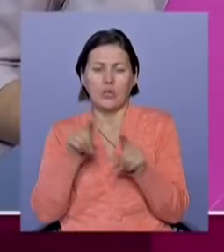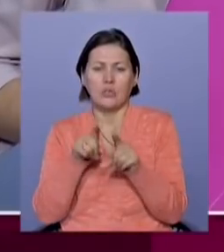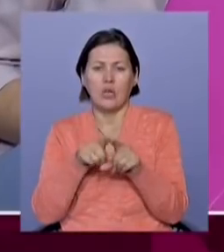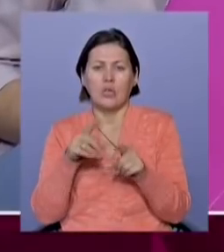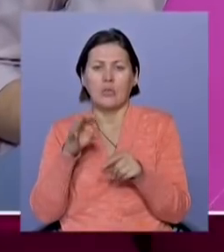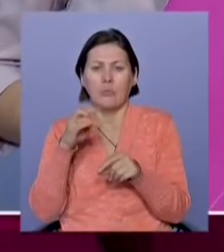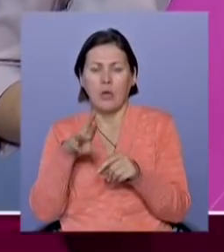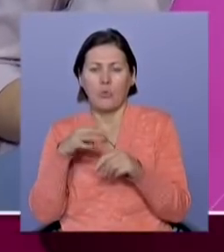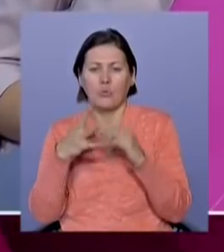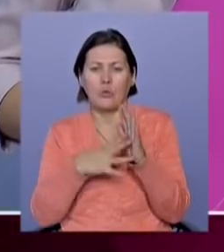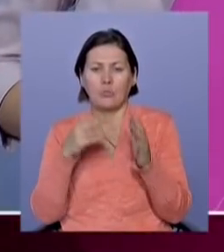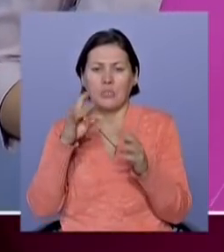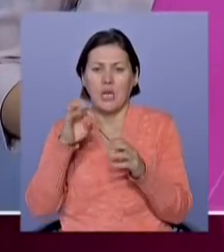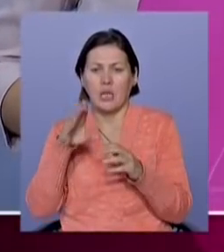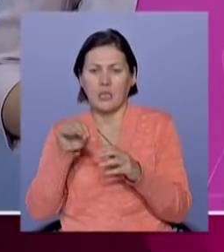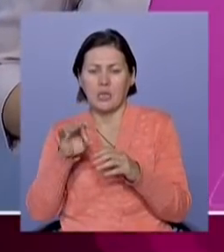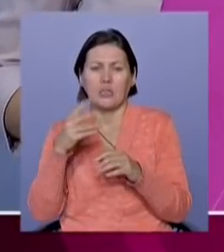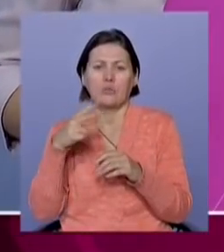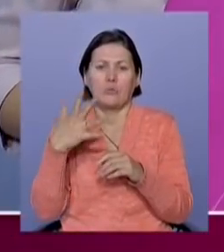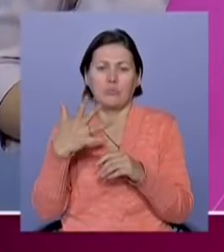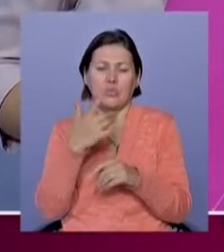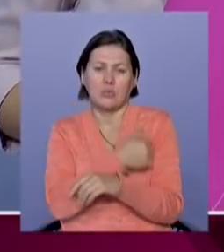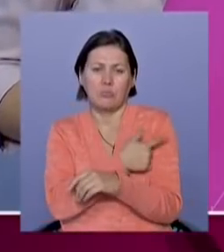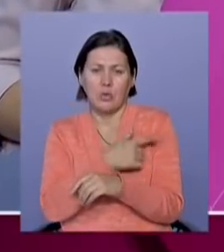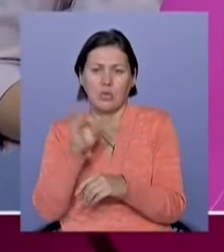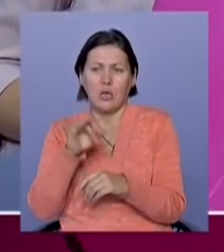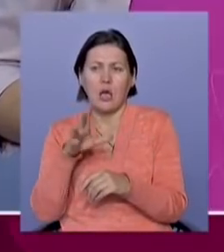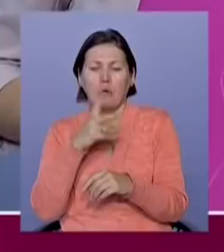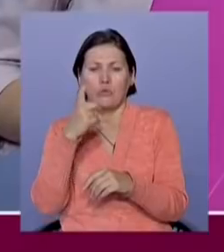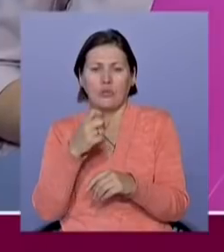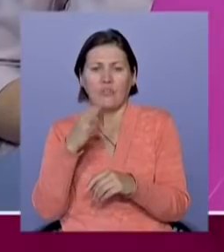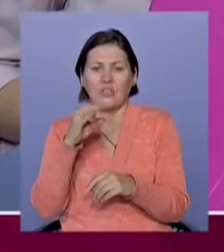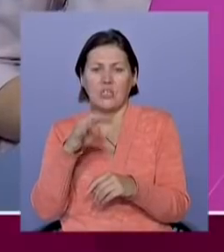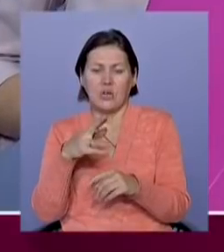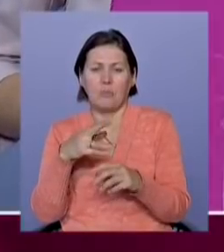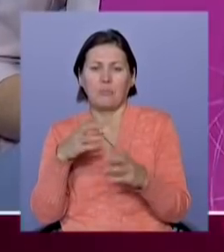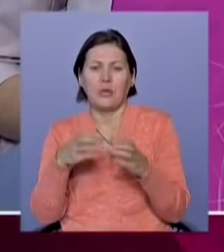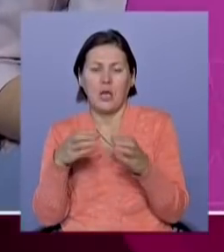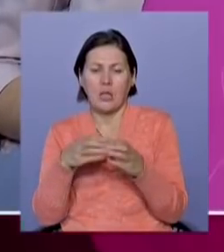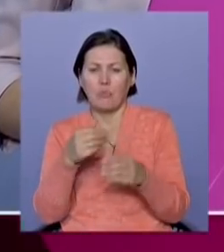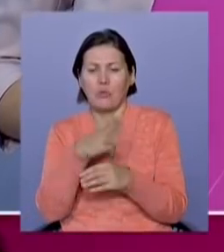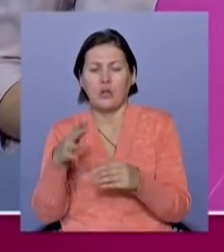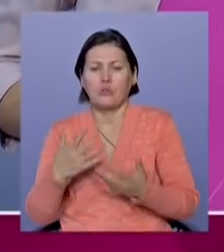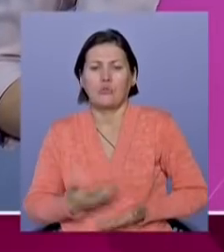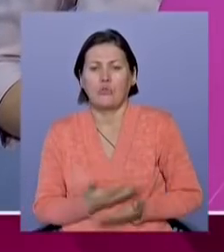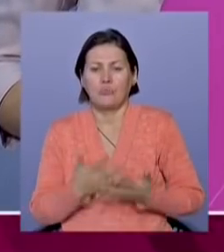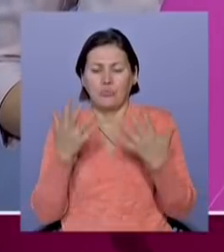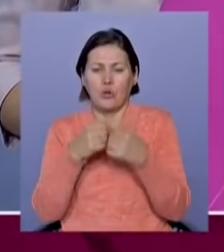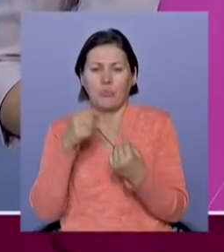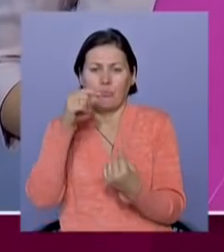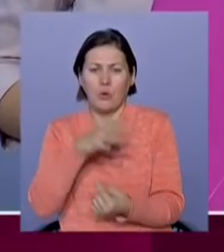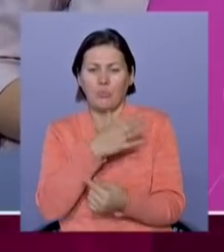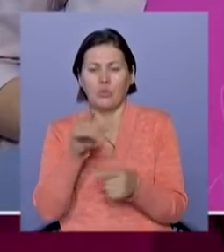терапия, 19 педиатрлық, 25 дәрігерлік және 100 фельдшерлік бригада. Олар тұрғындардың санына байланысты